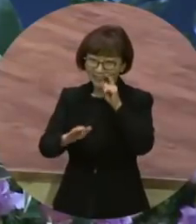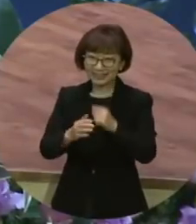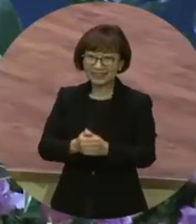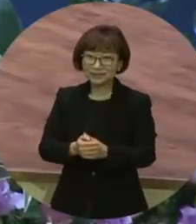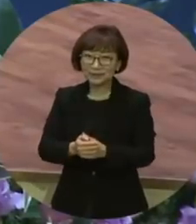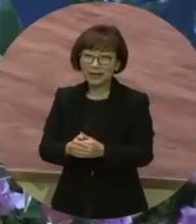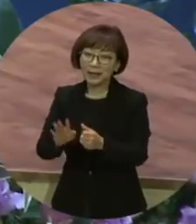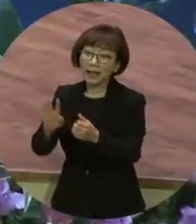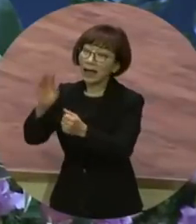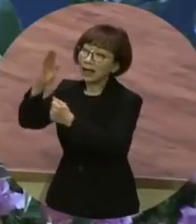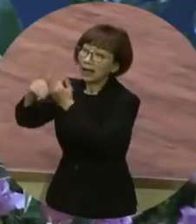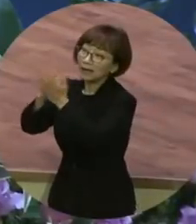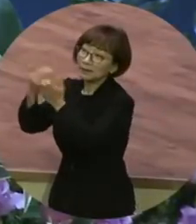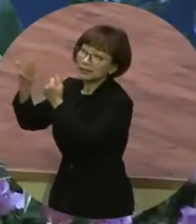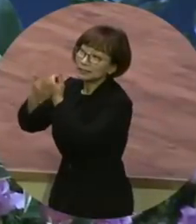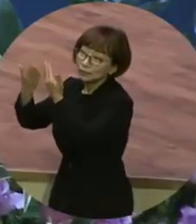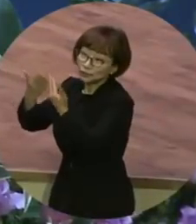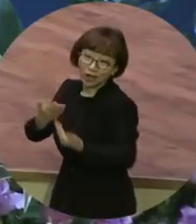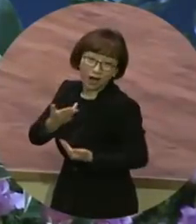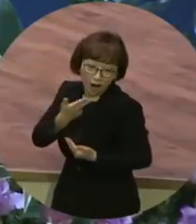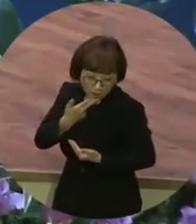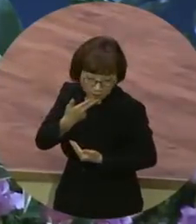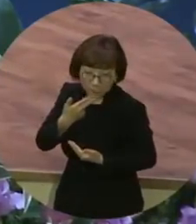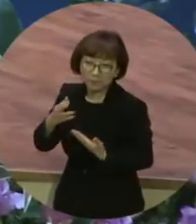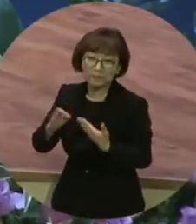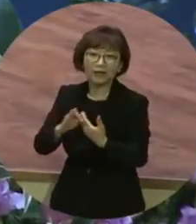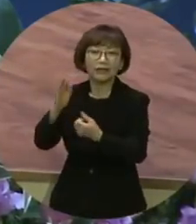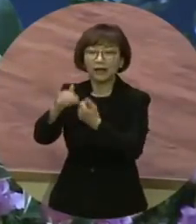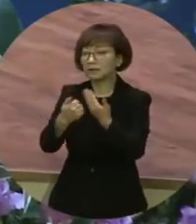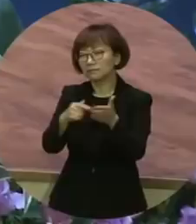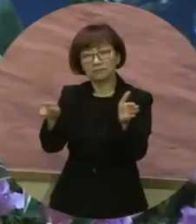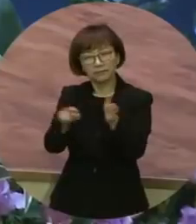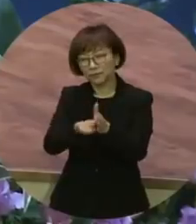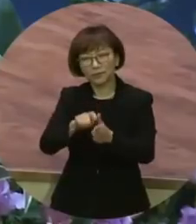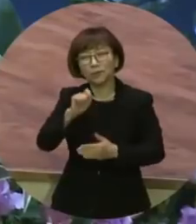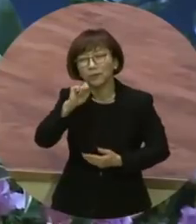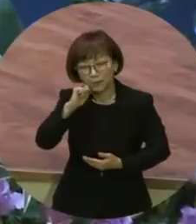믿지도 못하고 아마 이 자리에 앉아 있을 수도 없을 거예요. 그 은혜가 중요해요. 근데